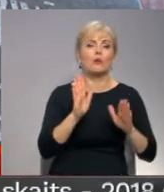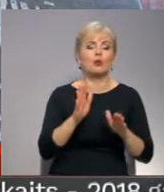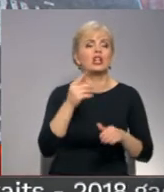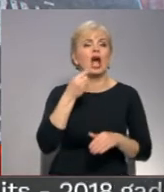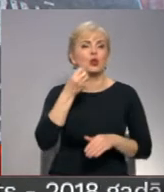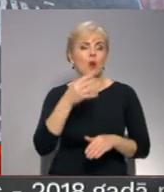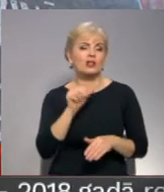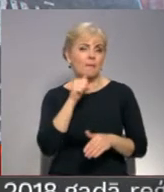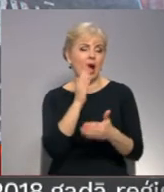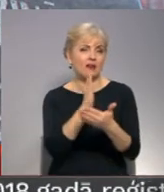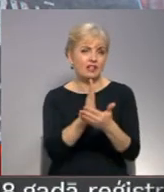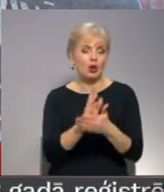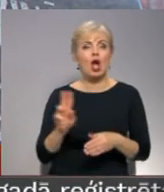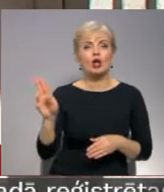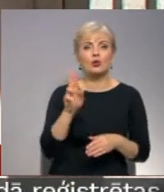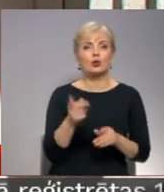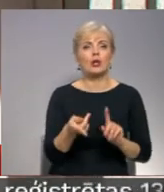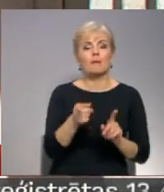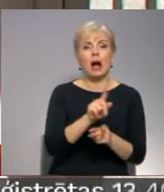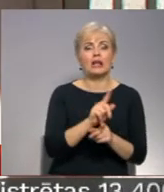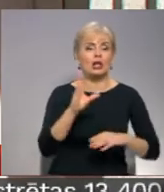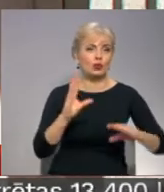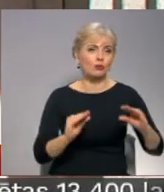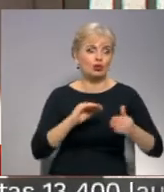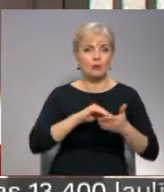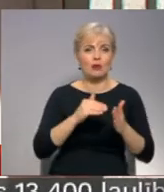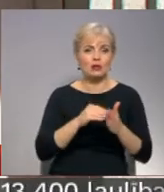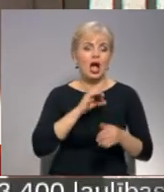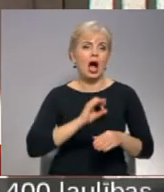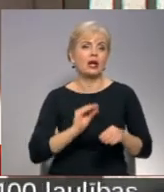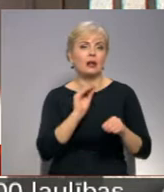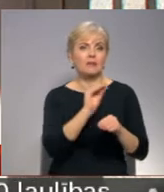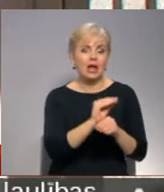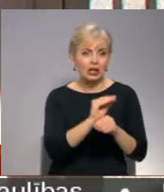vidū, bet vien jūnijā plānots mainīt budžeta pozīcijas, lai algas pielikums